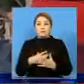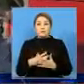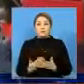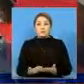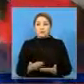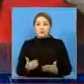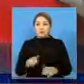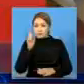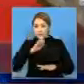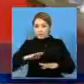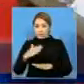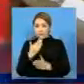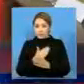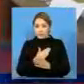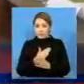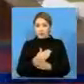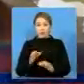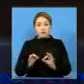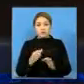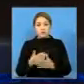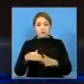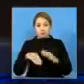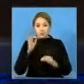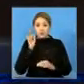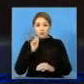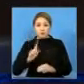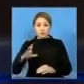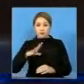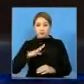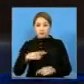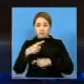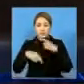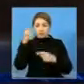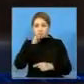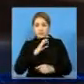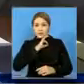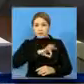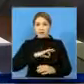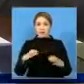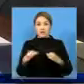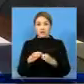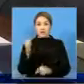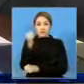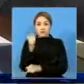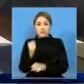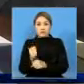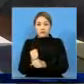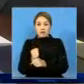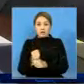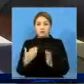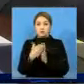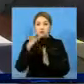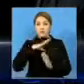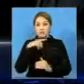Десе де мемлекет тарапынан берілер көмек ортақ әрі қолжетімді бола түсті. Келер жылы қолданысқа енгізілетін порталдың қызмет көрсету деңгейі жоғары